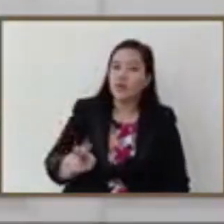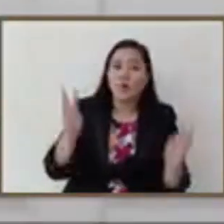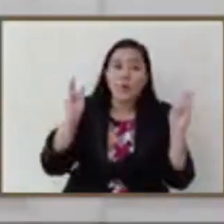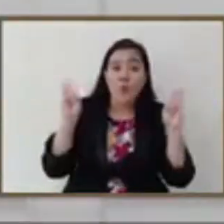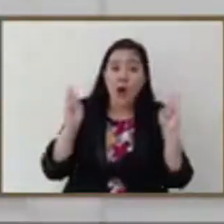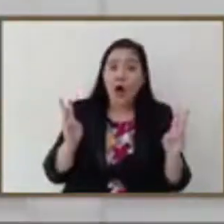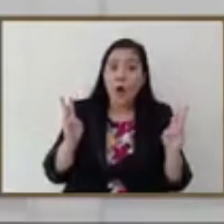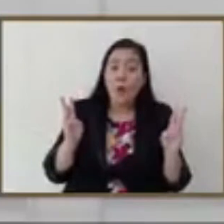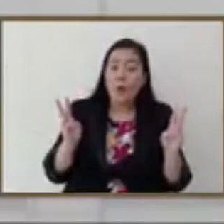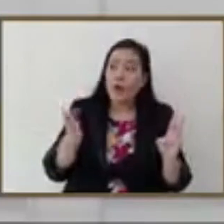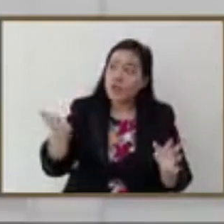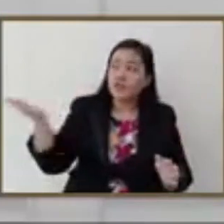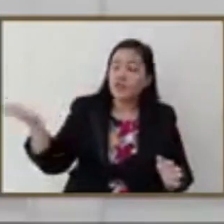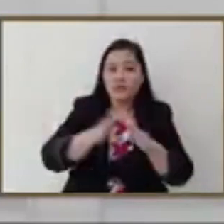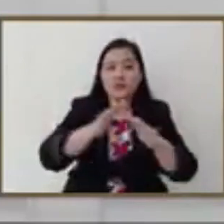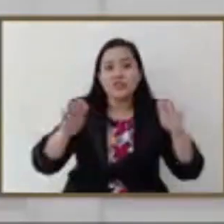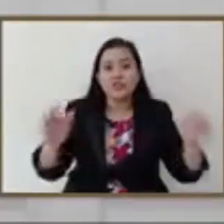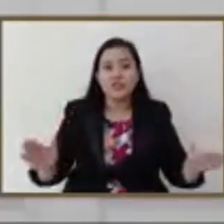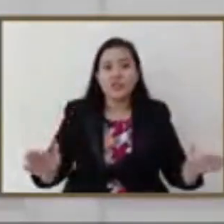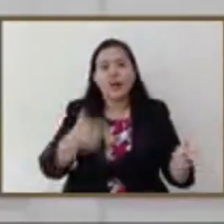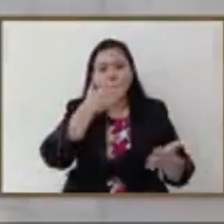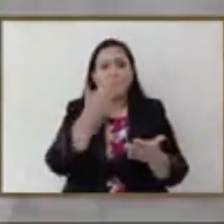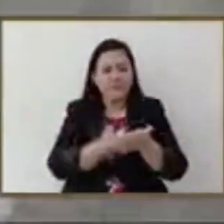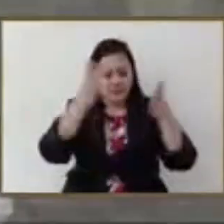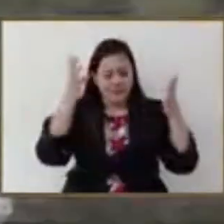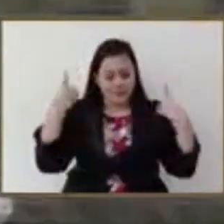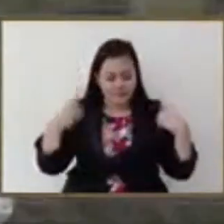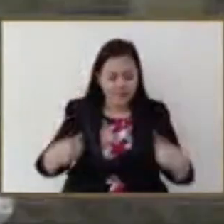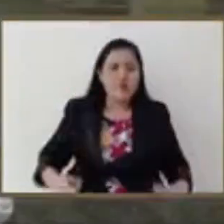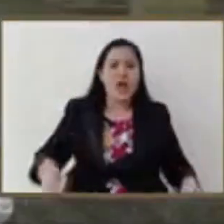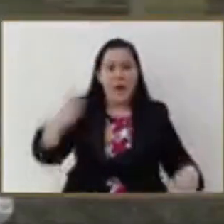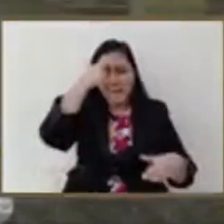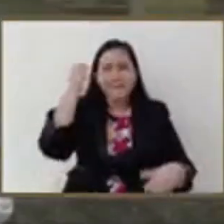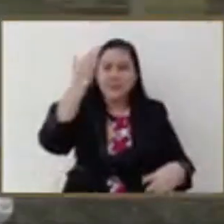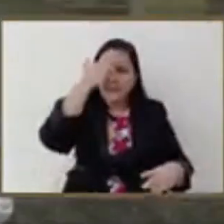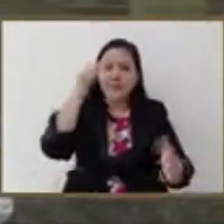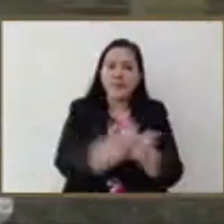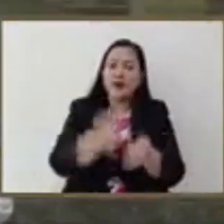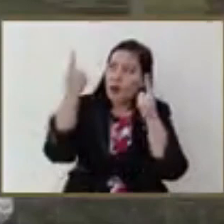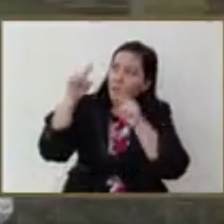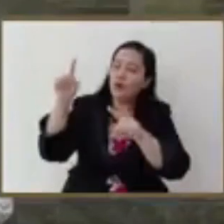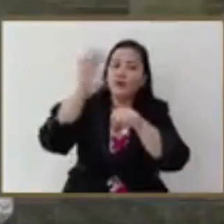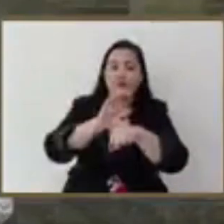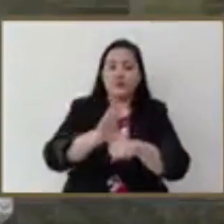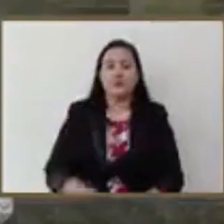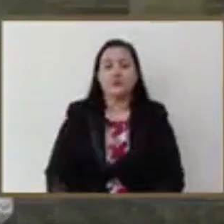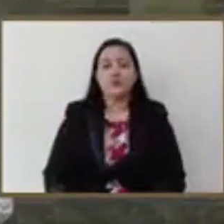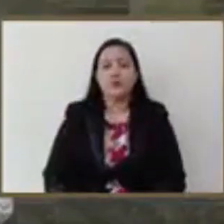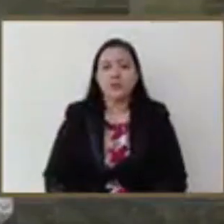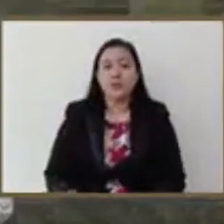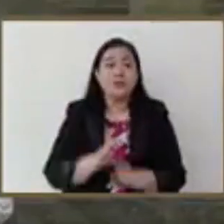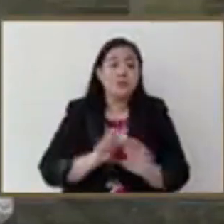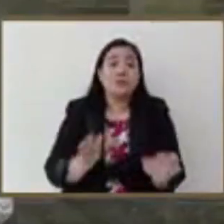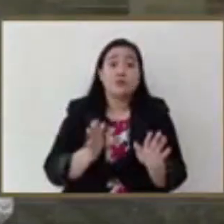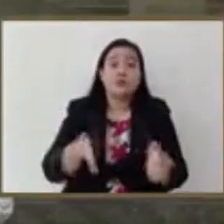Do you understand that? Macha-challenge po yan. Hey, huwag niyong paintulutan na sila i-attend lamang